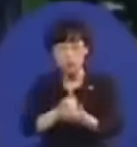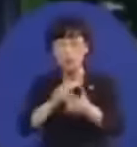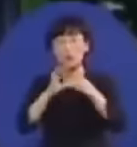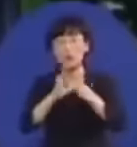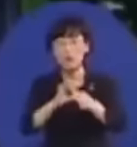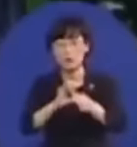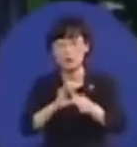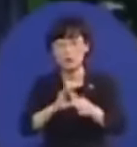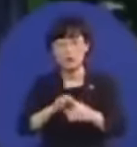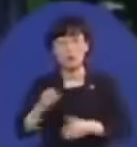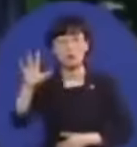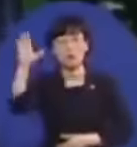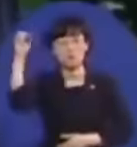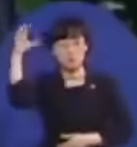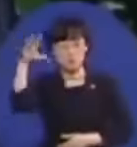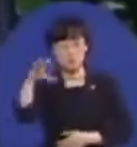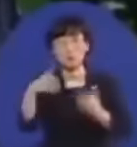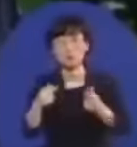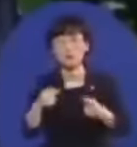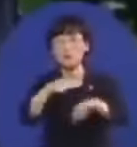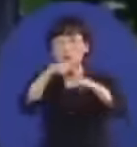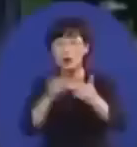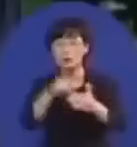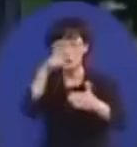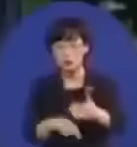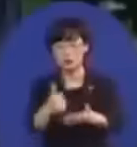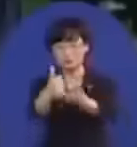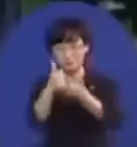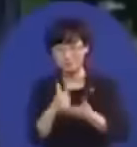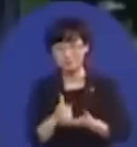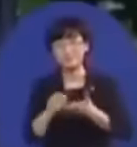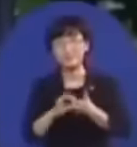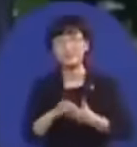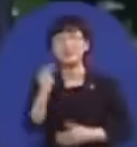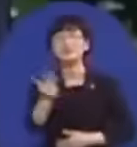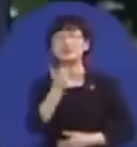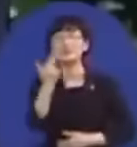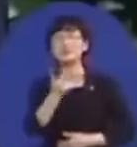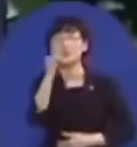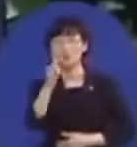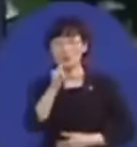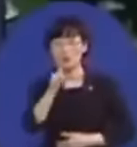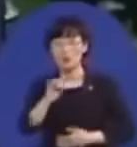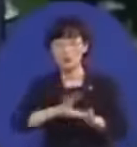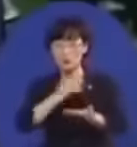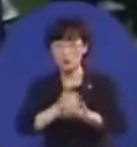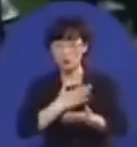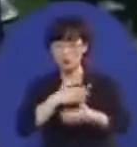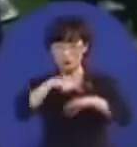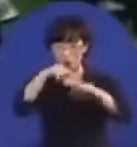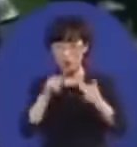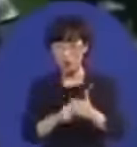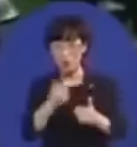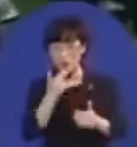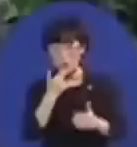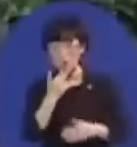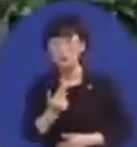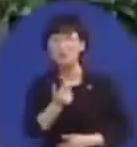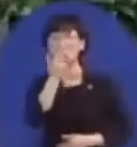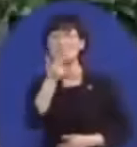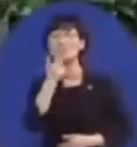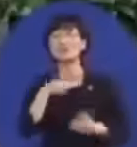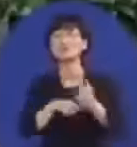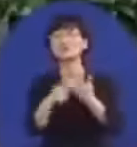것입니다. 그리스도의 마음속에 있으면 생명이 있고 그리스도 마음속에 없으면 생명이 없습니다.